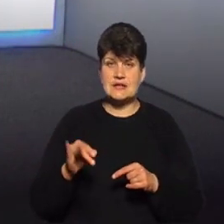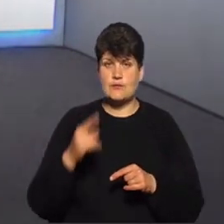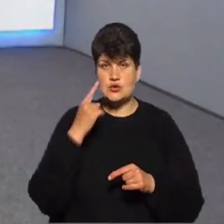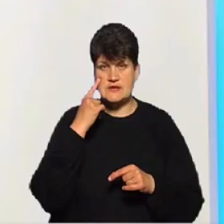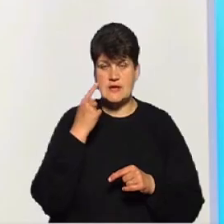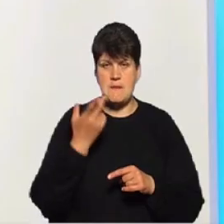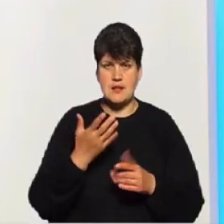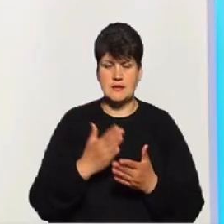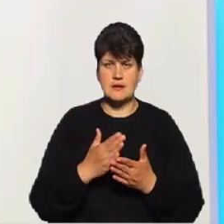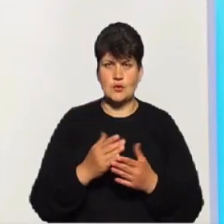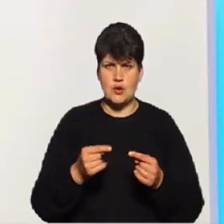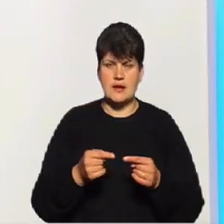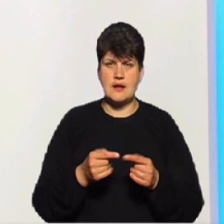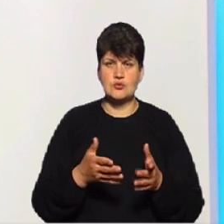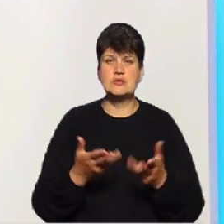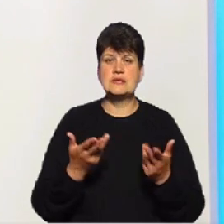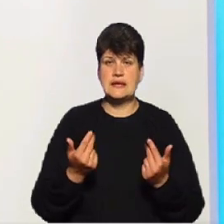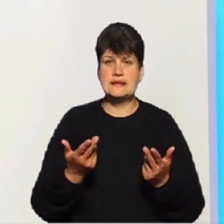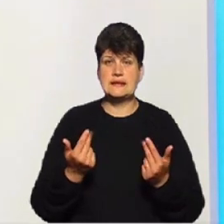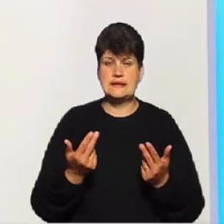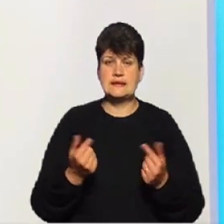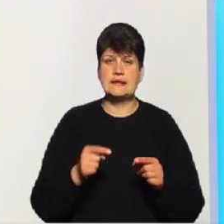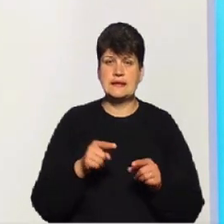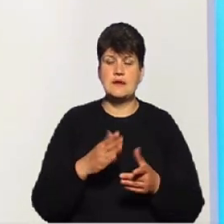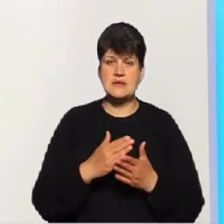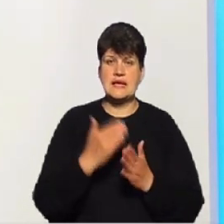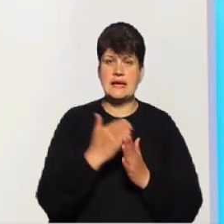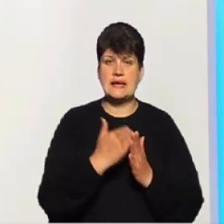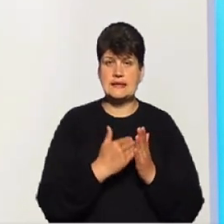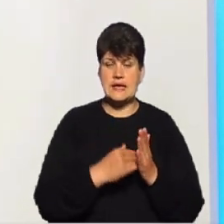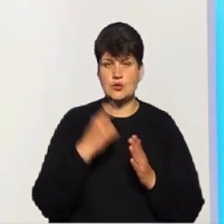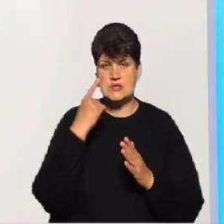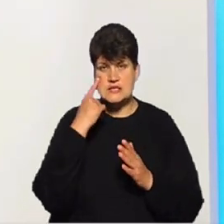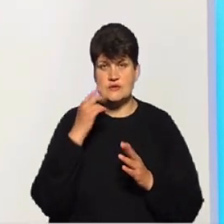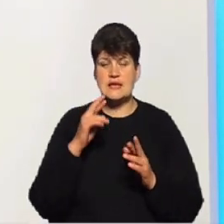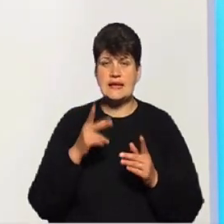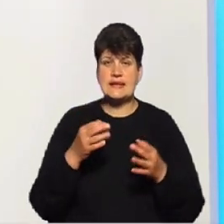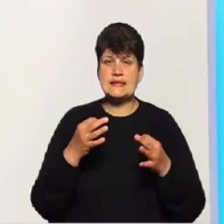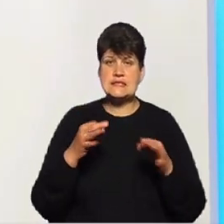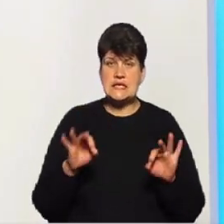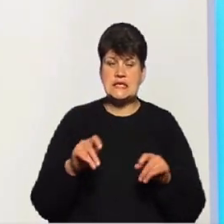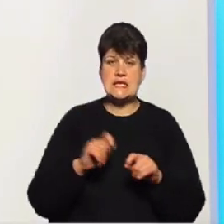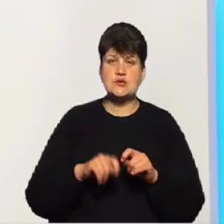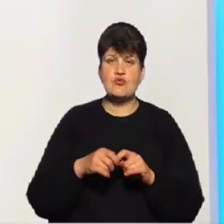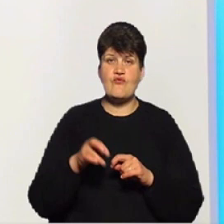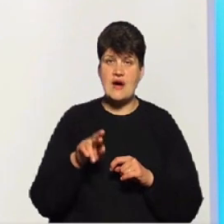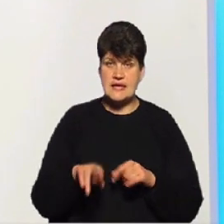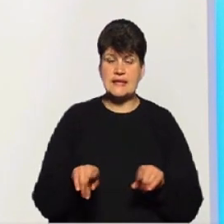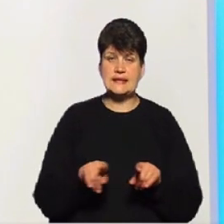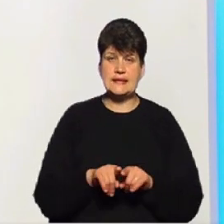бал якийсь конкретний, чи ні? Так, так, там є критерії оцінювання як незалежного тестування, так